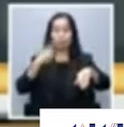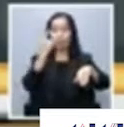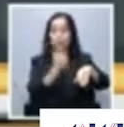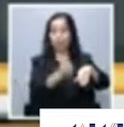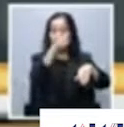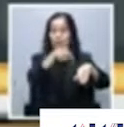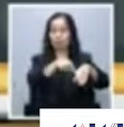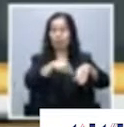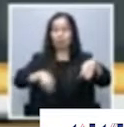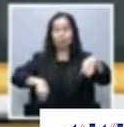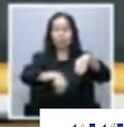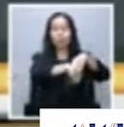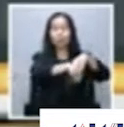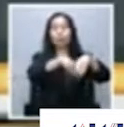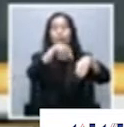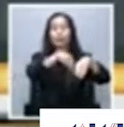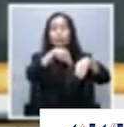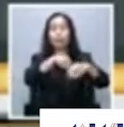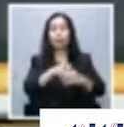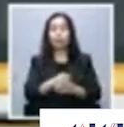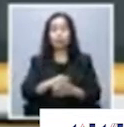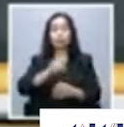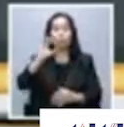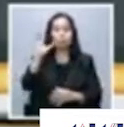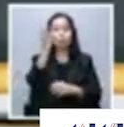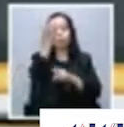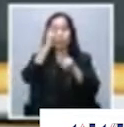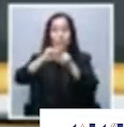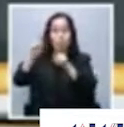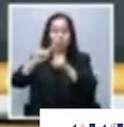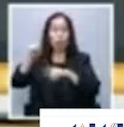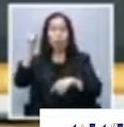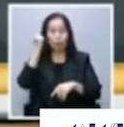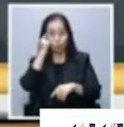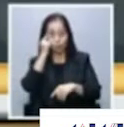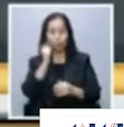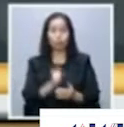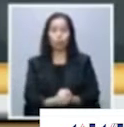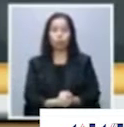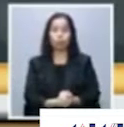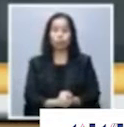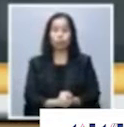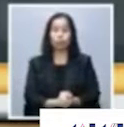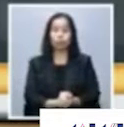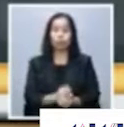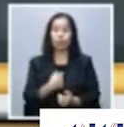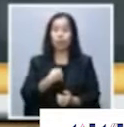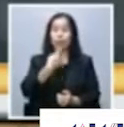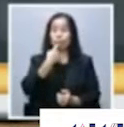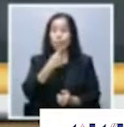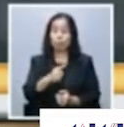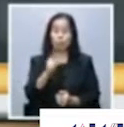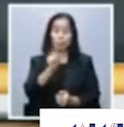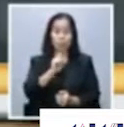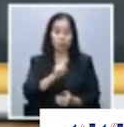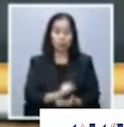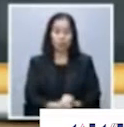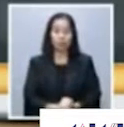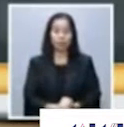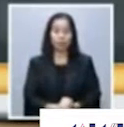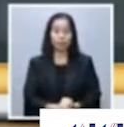ของกระทรวงต่างประเทศทั่วโลกโดยเฉพาะอย่างยิ่งที่ผมกราบเรียนว่าสถ